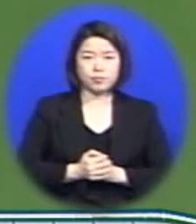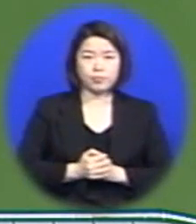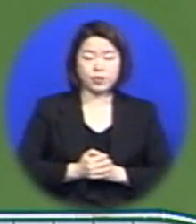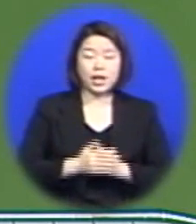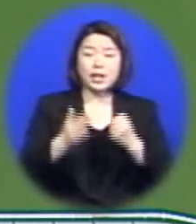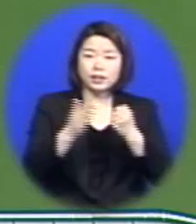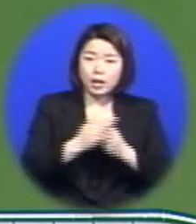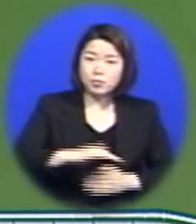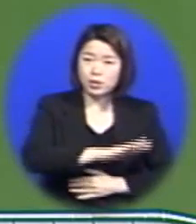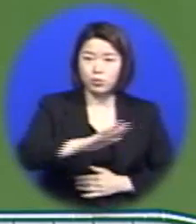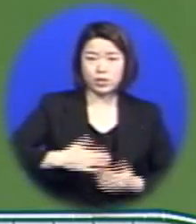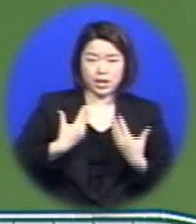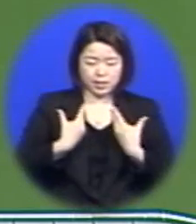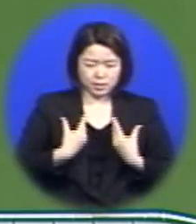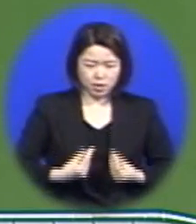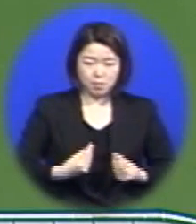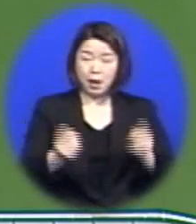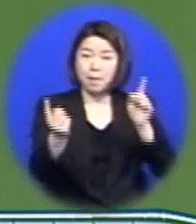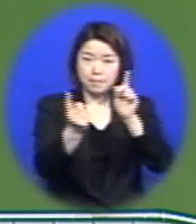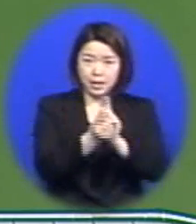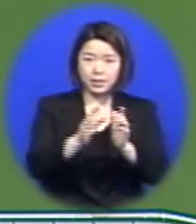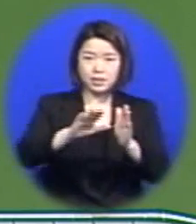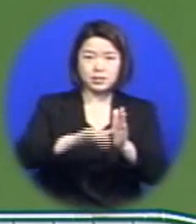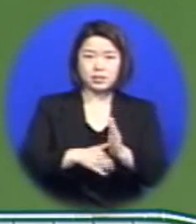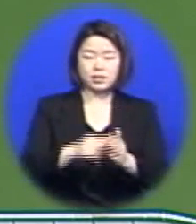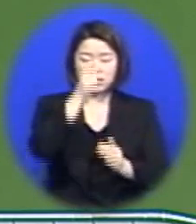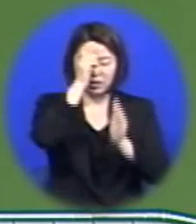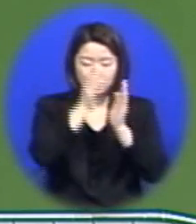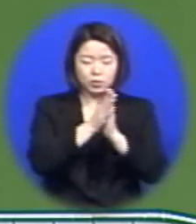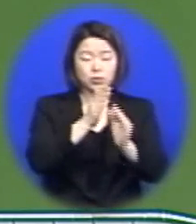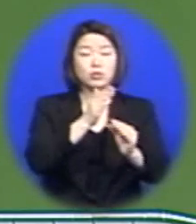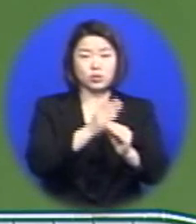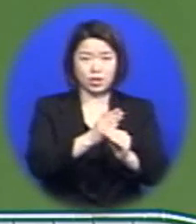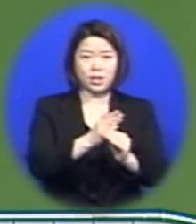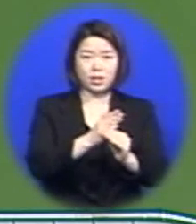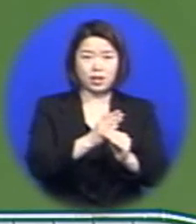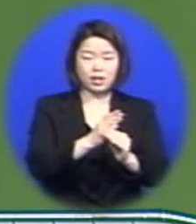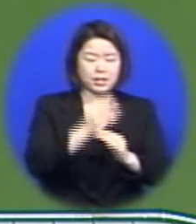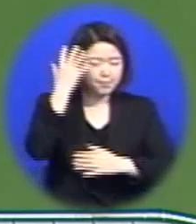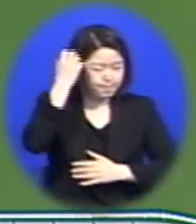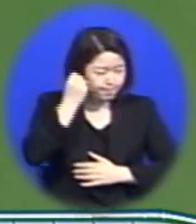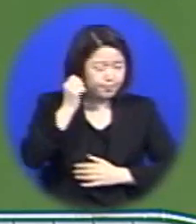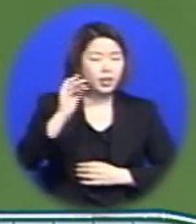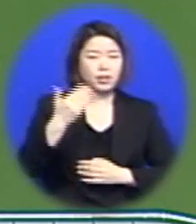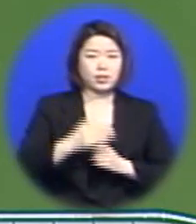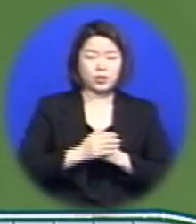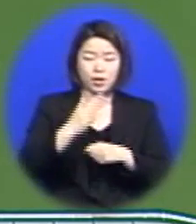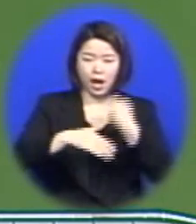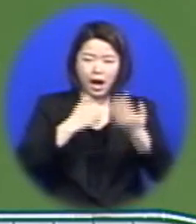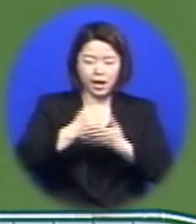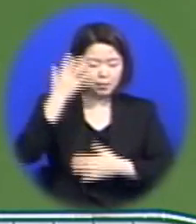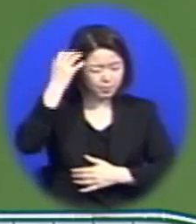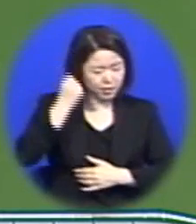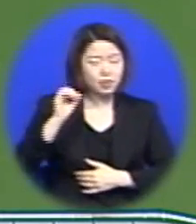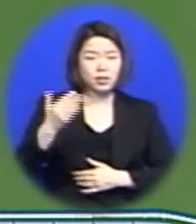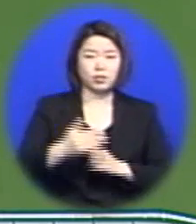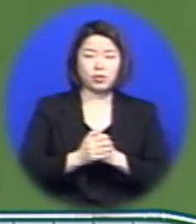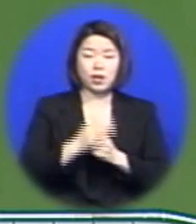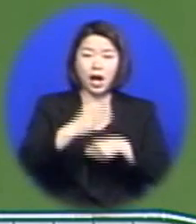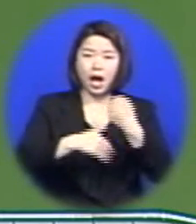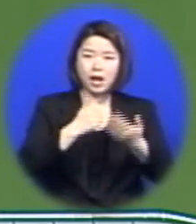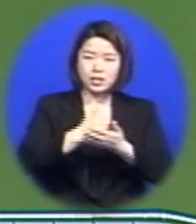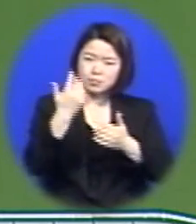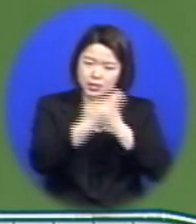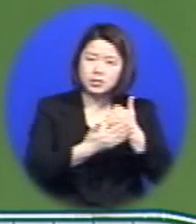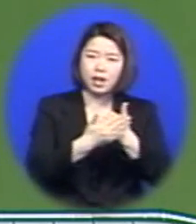그러므로 우리가 절망을 당했을 때 기도 중에 기억해야 합니다 하나님을 하나님의